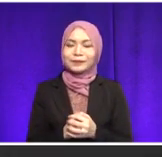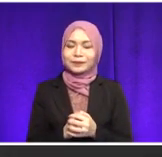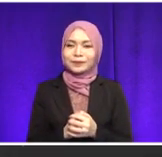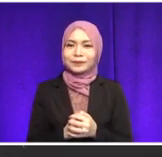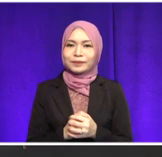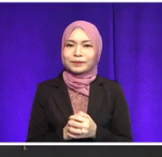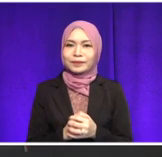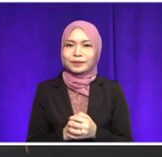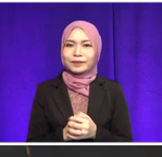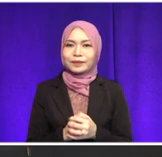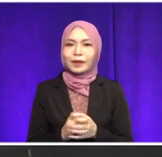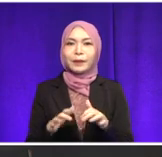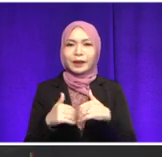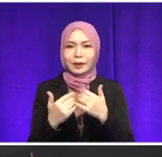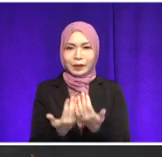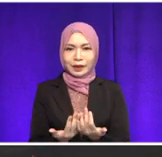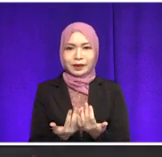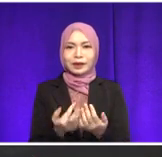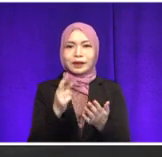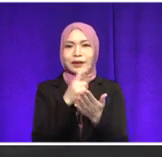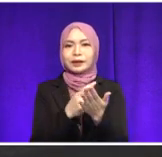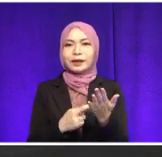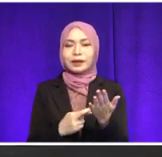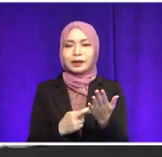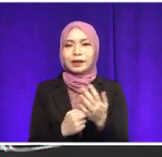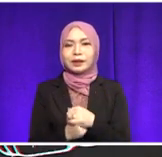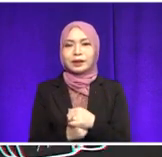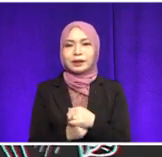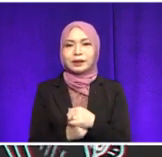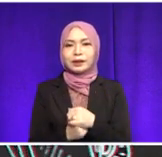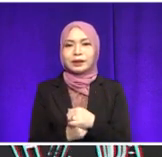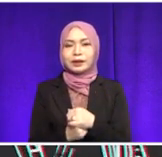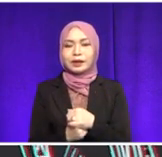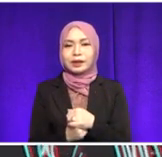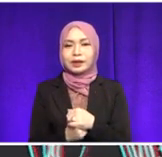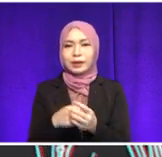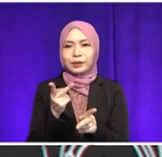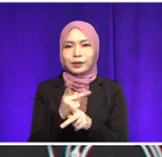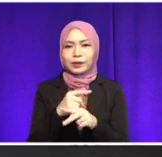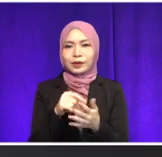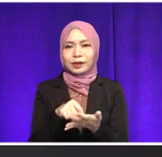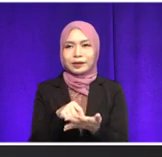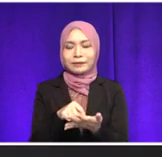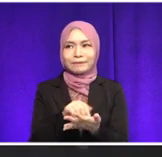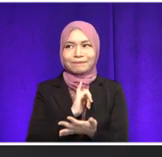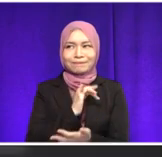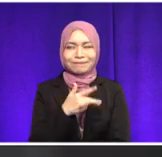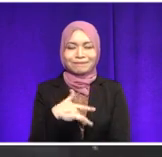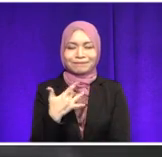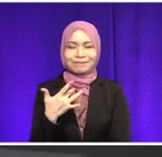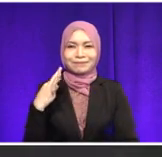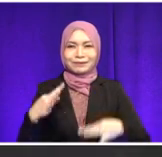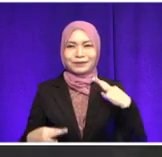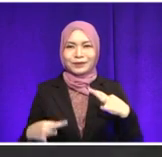Bagaimanakah Reka bentuk produk ini Oke ini dari segi style dan gaya